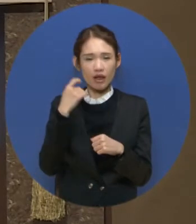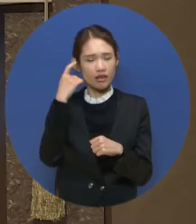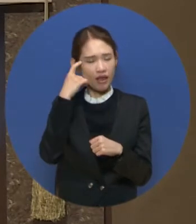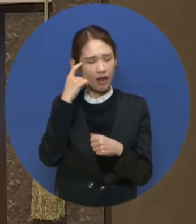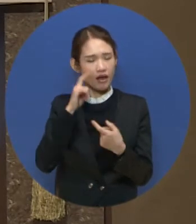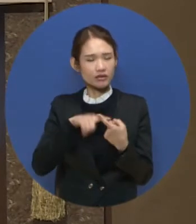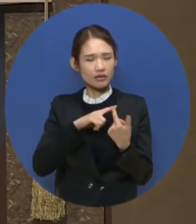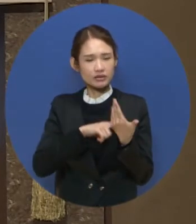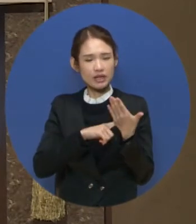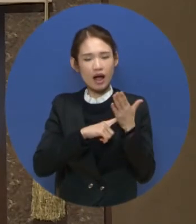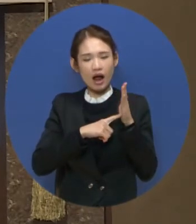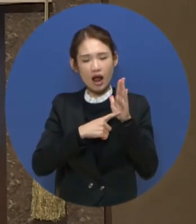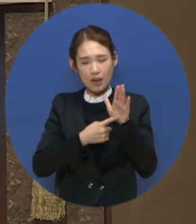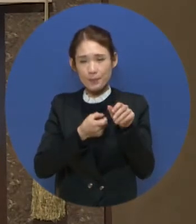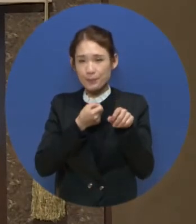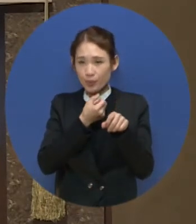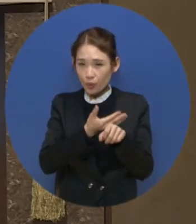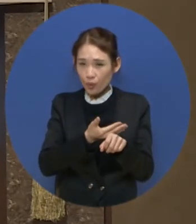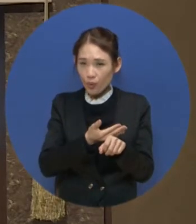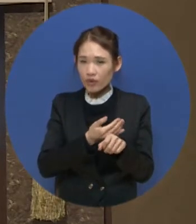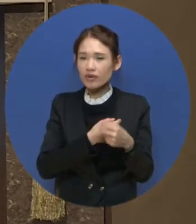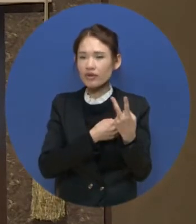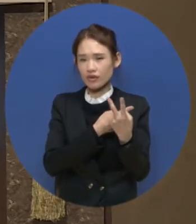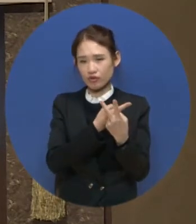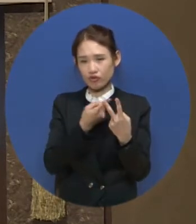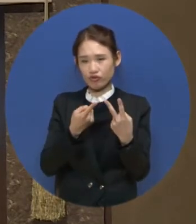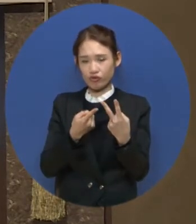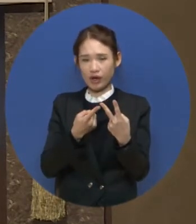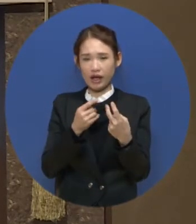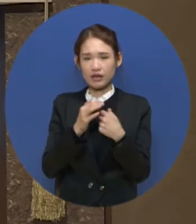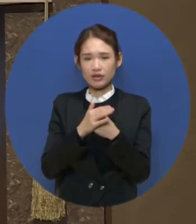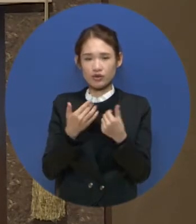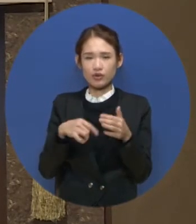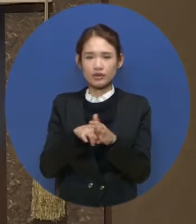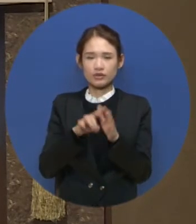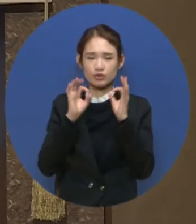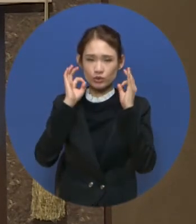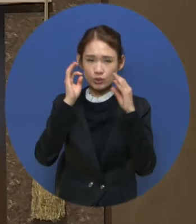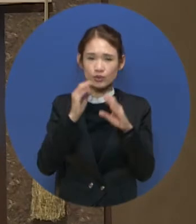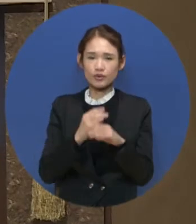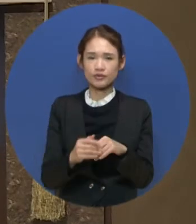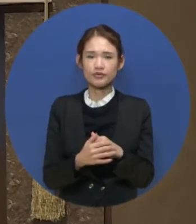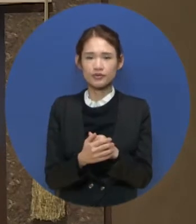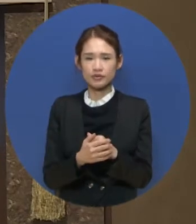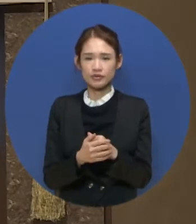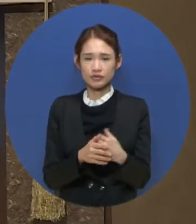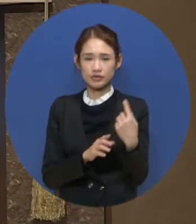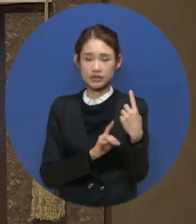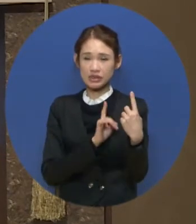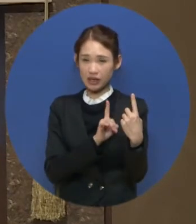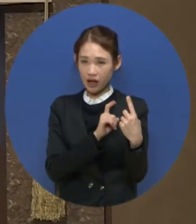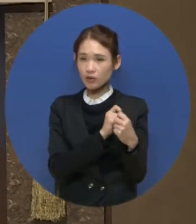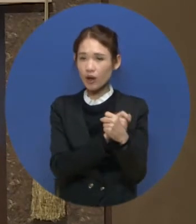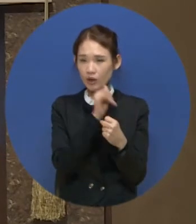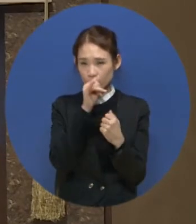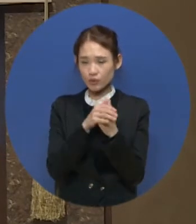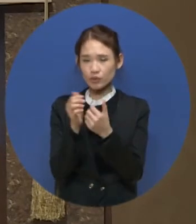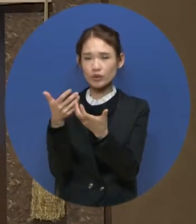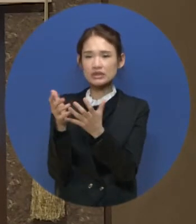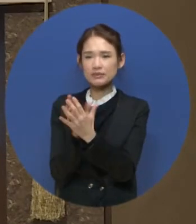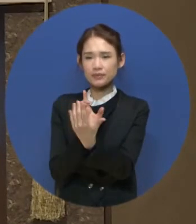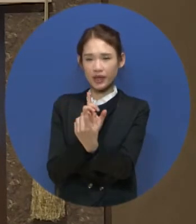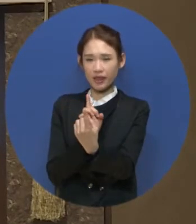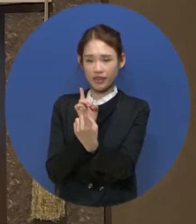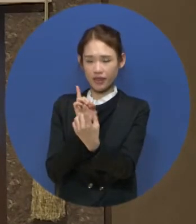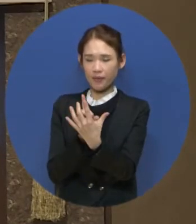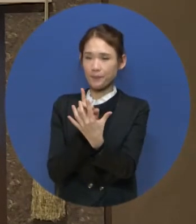잘 표현하는 이두 가지를 잘 지원하도록 저희가 이렇게 노력하고 있습니다. 그래서 1대1로도 하기도 하고 집단으로